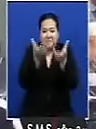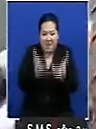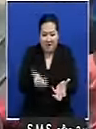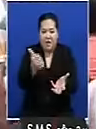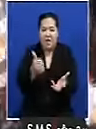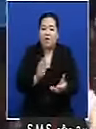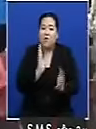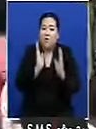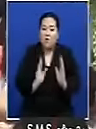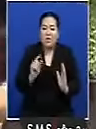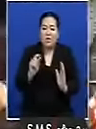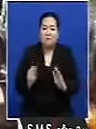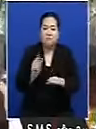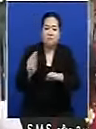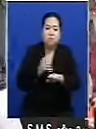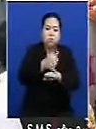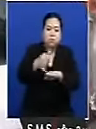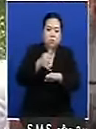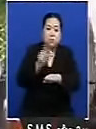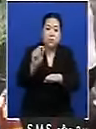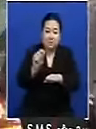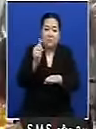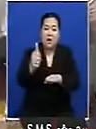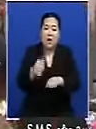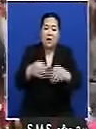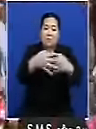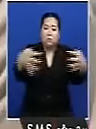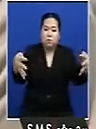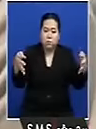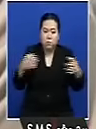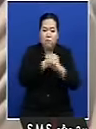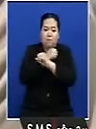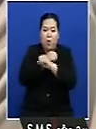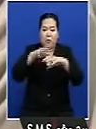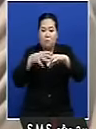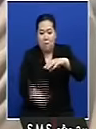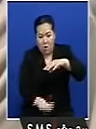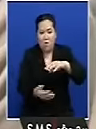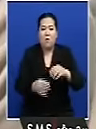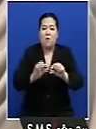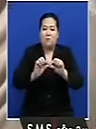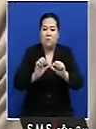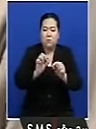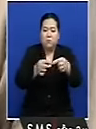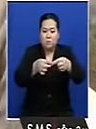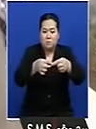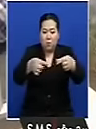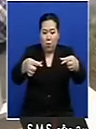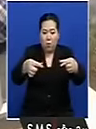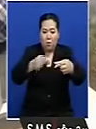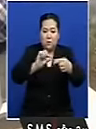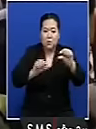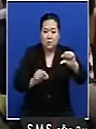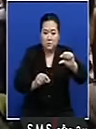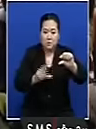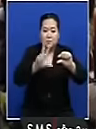ได้ประมาณ20คนมีราวกันตกมีกระจกเทมเปอร์ลามิเนตหนา30มิลลิเมตรด้วยกันซึ่งเบื้องต้นเนี่ยนะคะส